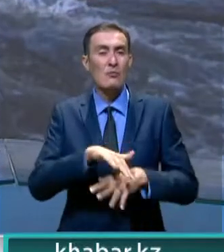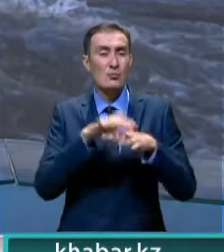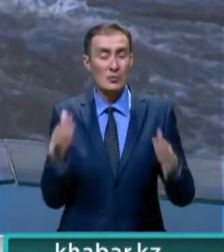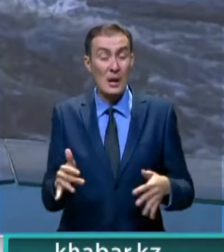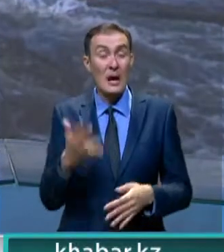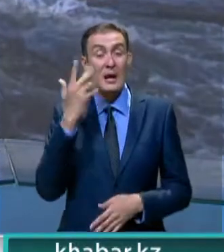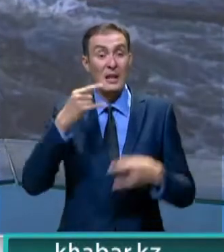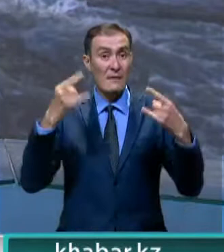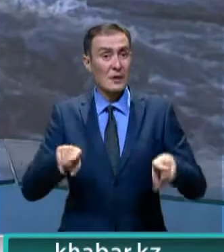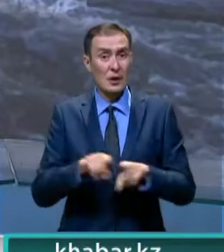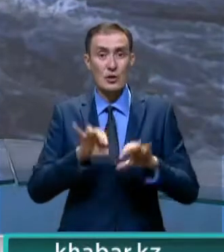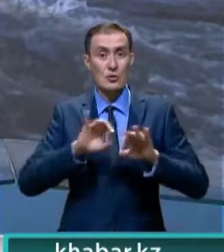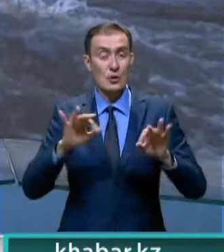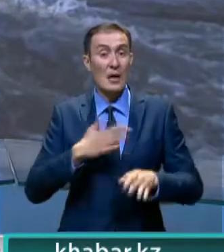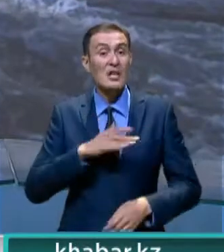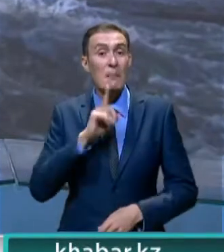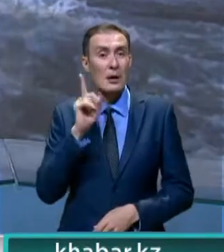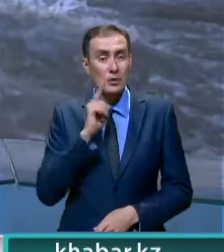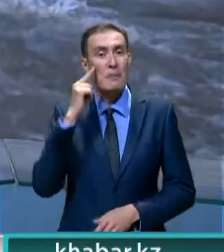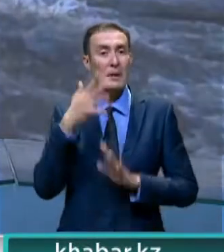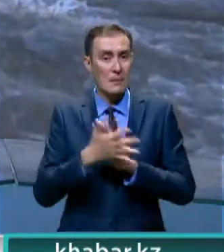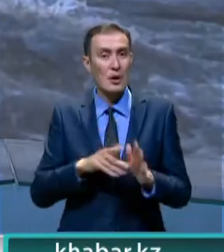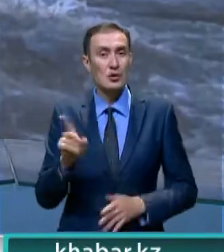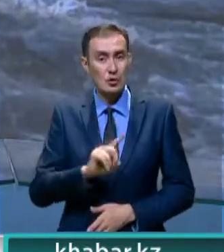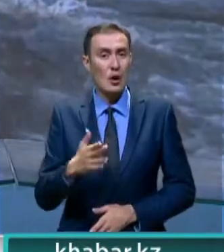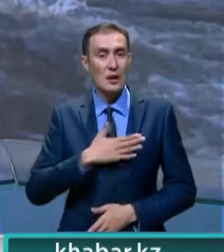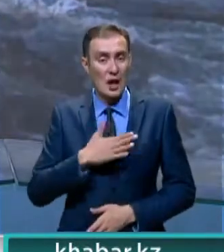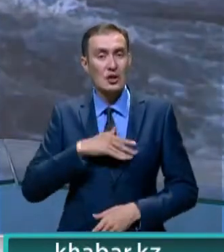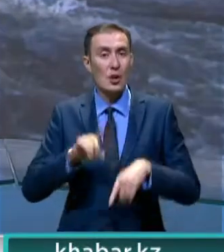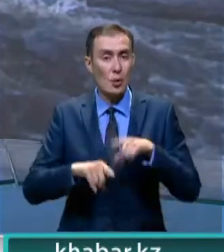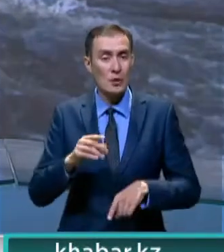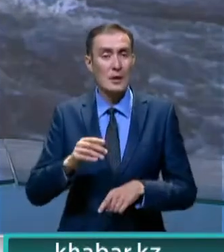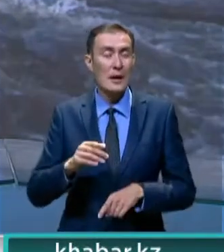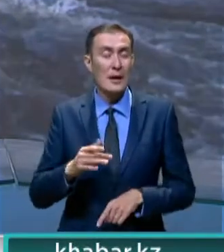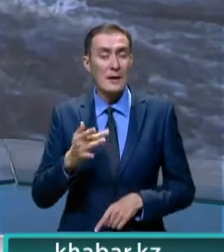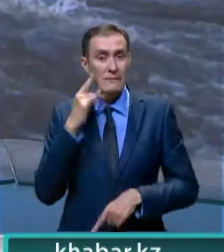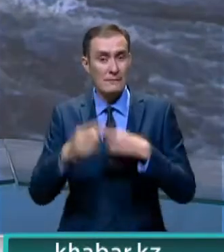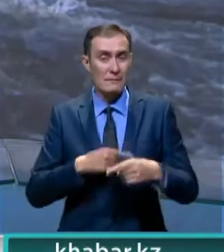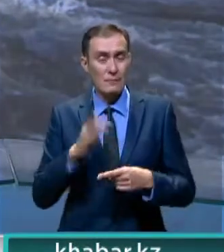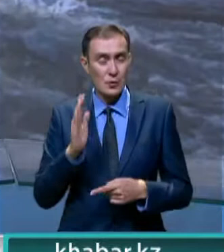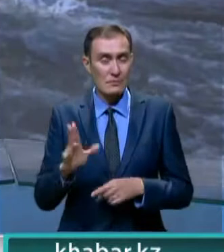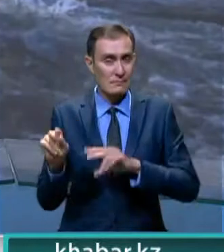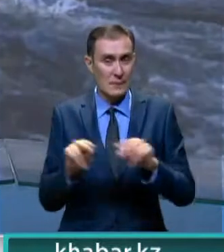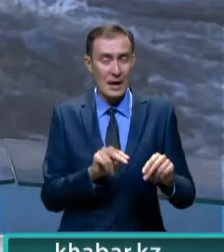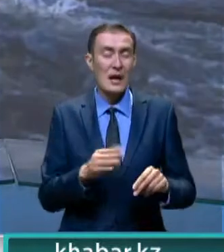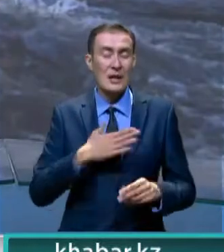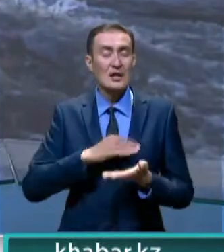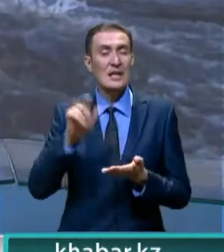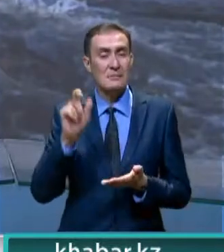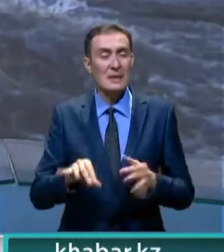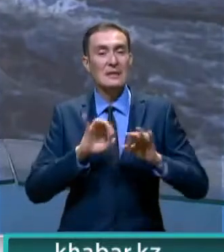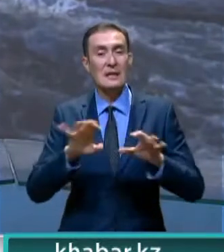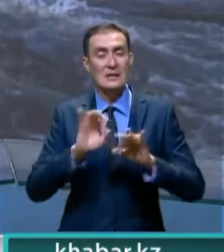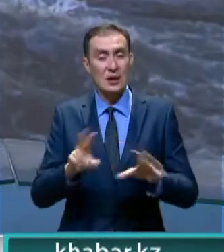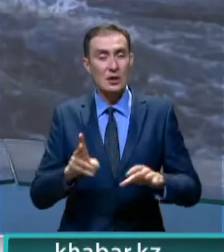мусора. Вот когда в эфире такие сюжеты о нашей молодежи, то понимаешь, что наша родина бессмертна. Динара Нургалиева о тех, кому